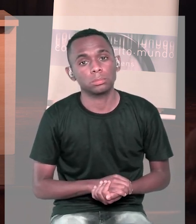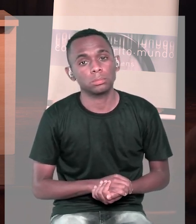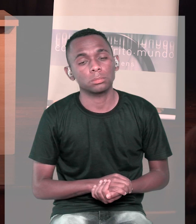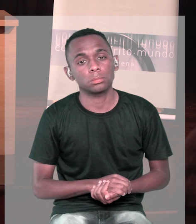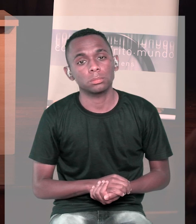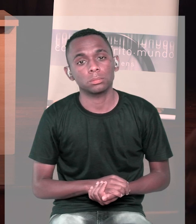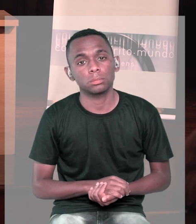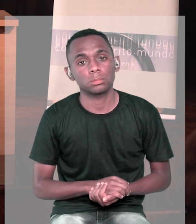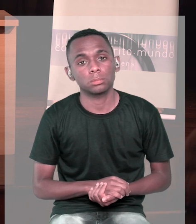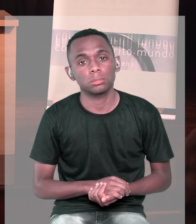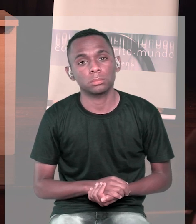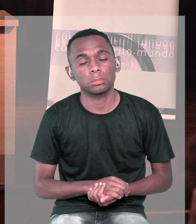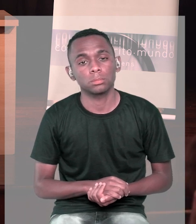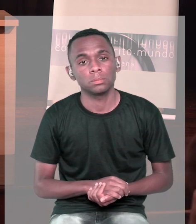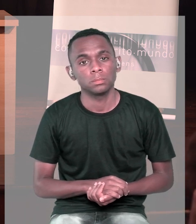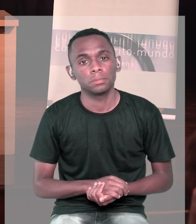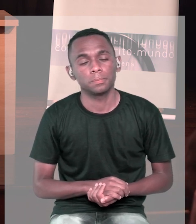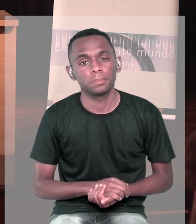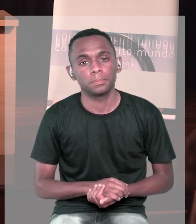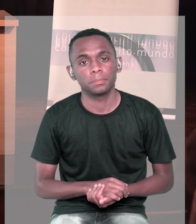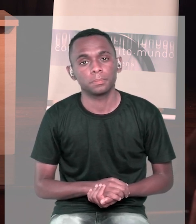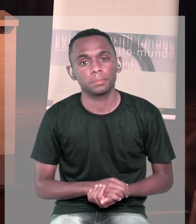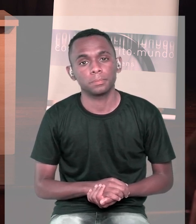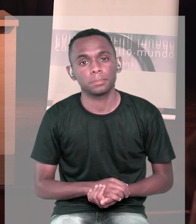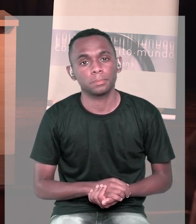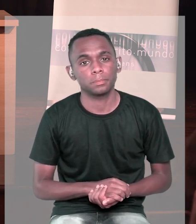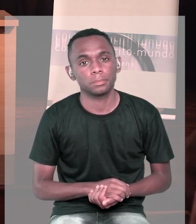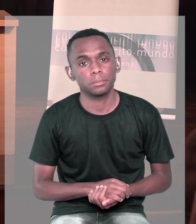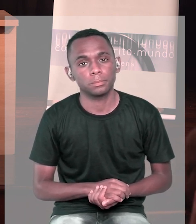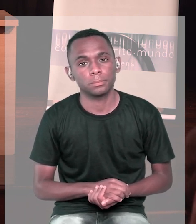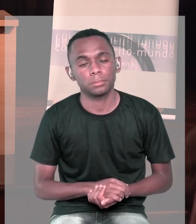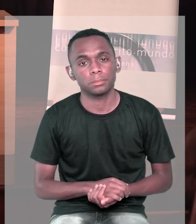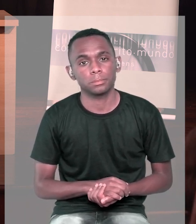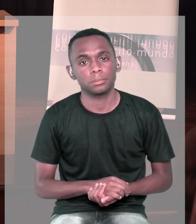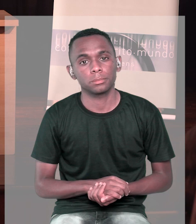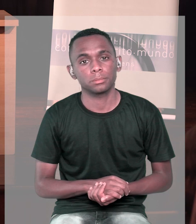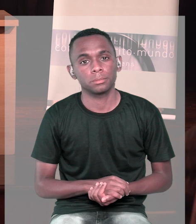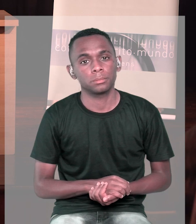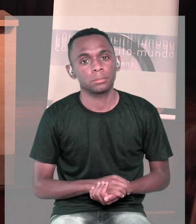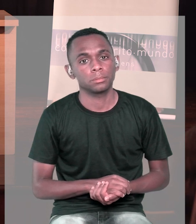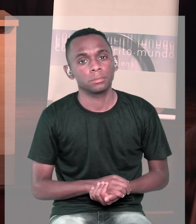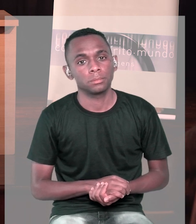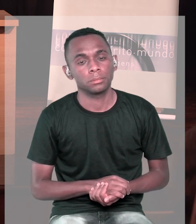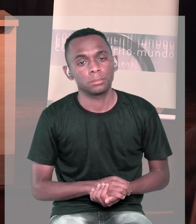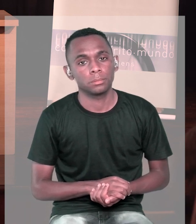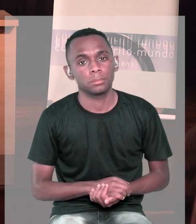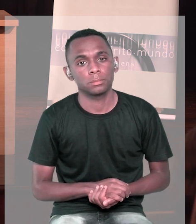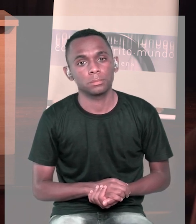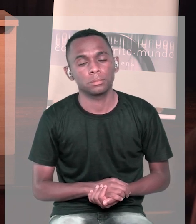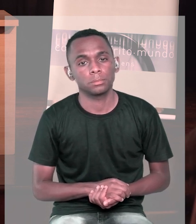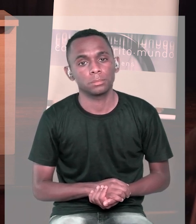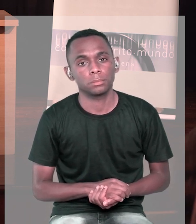fragiles, parce que nous devenons toujours plus fragiles, c'est que notre microbiote a perdu en diversité